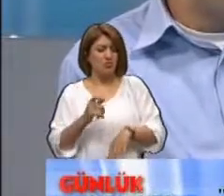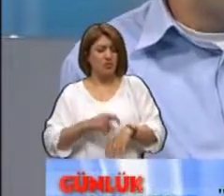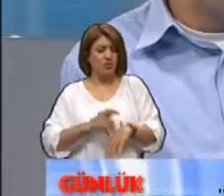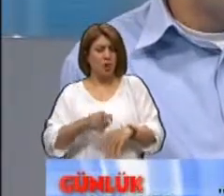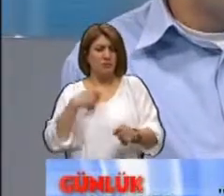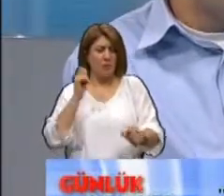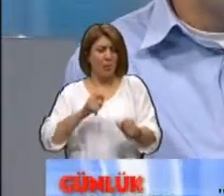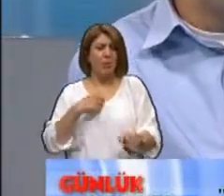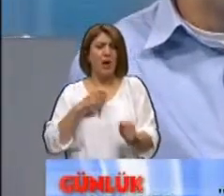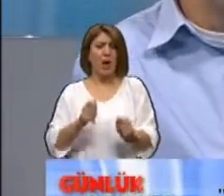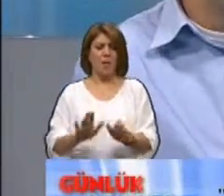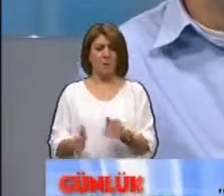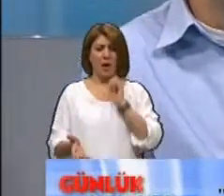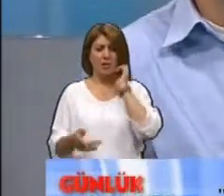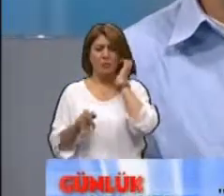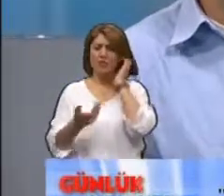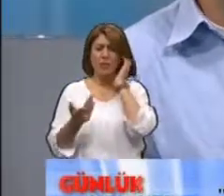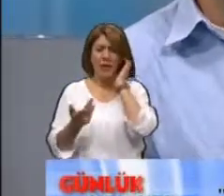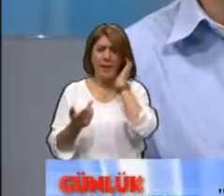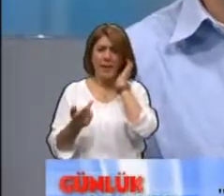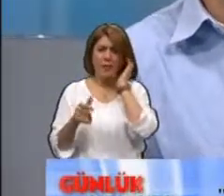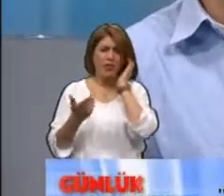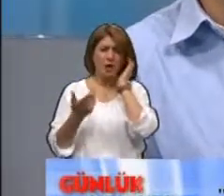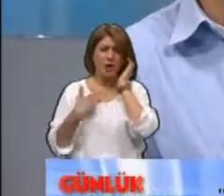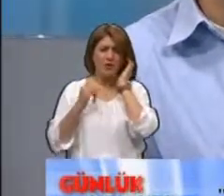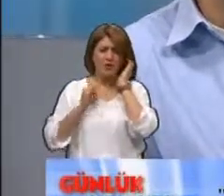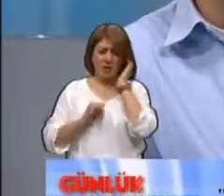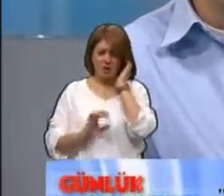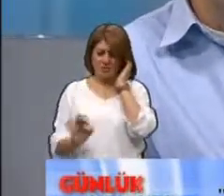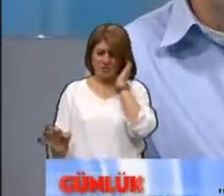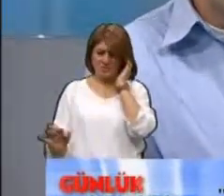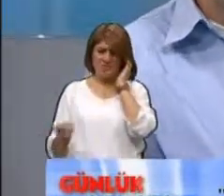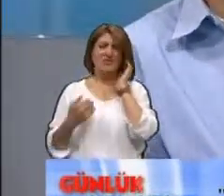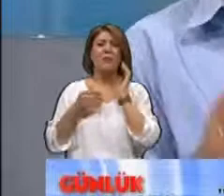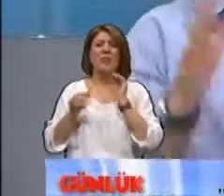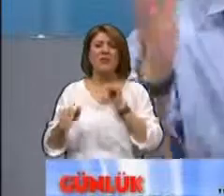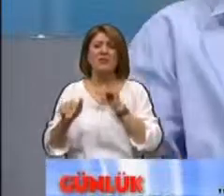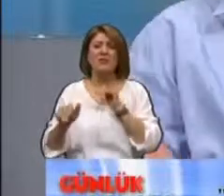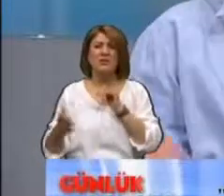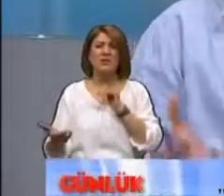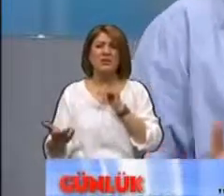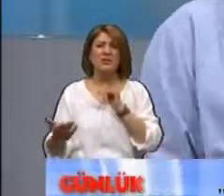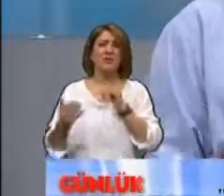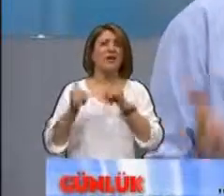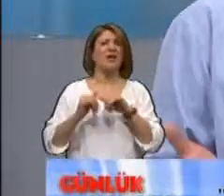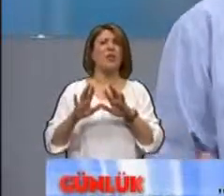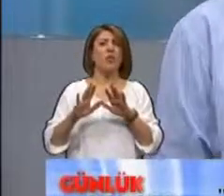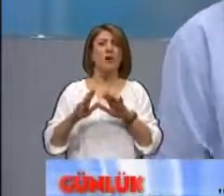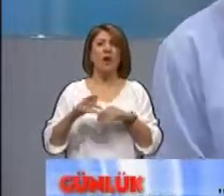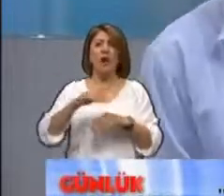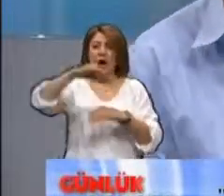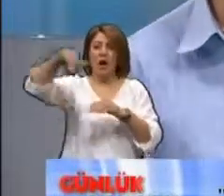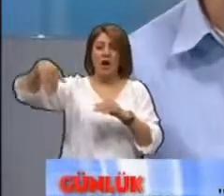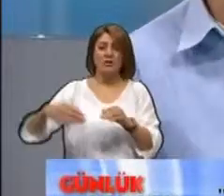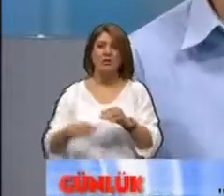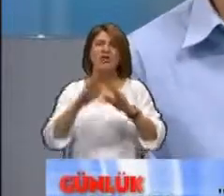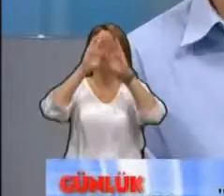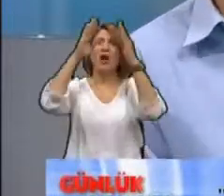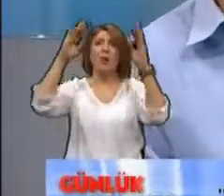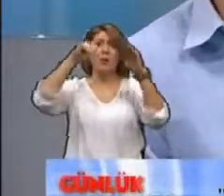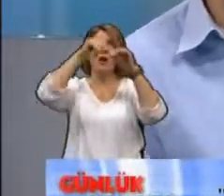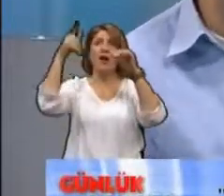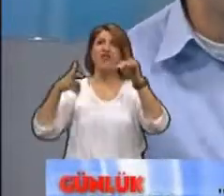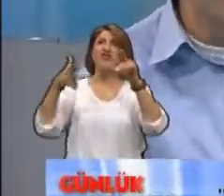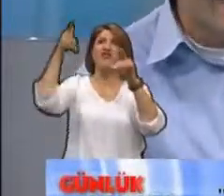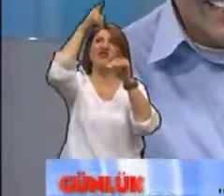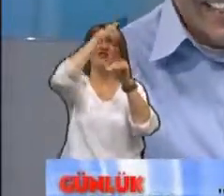böyle tamirat mamirat yapmaz da hayırdır filan diyor. Ben diyorum rahatsız etmeyelim adamı şimdi hani mahcup olmasın. Meğer camları indirmişler içeri girmişler soymuşlar. Biz de aynı